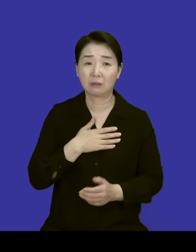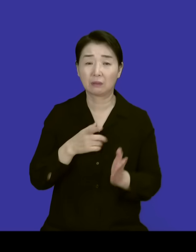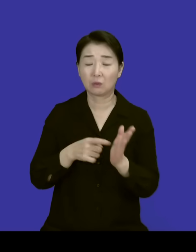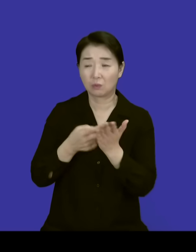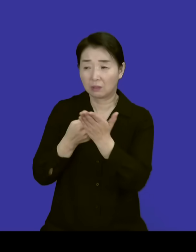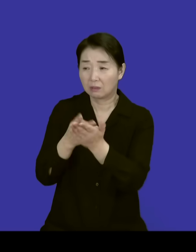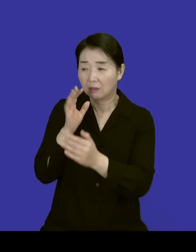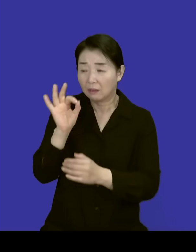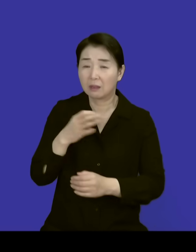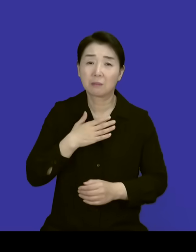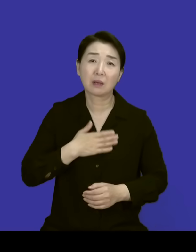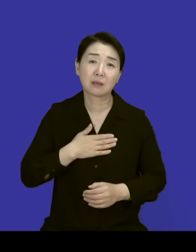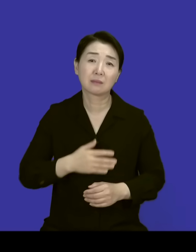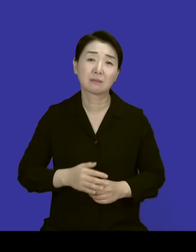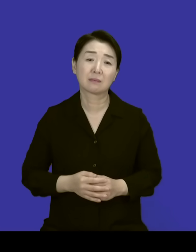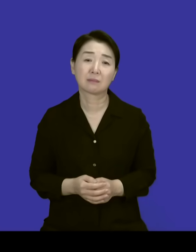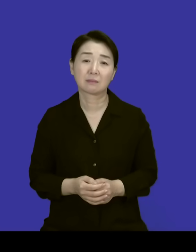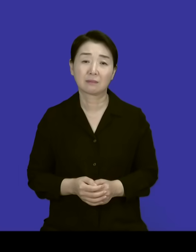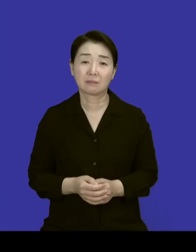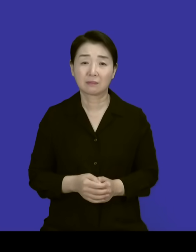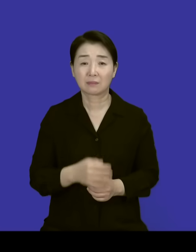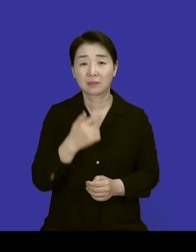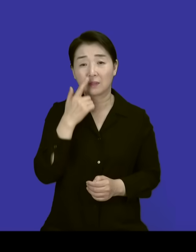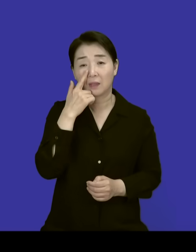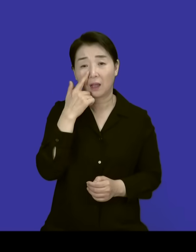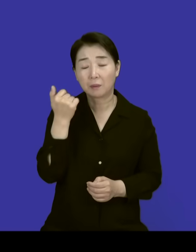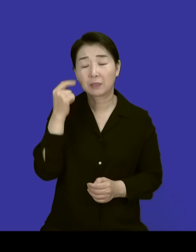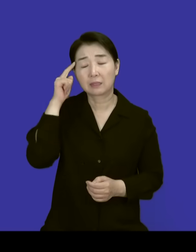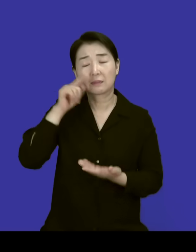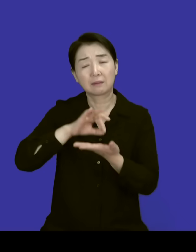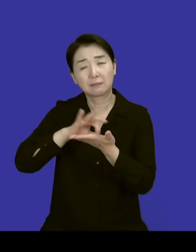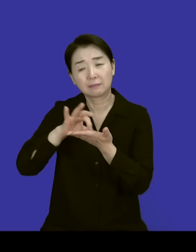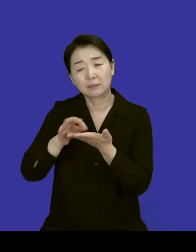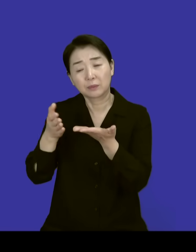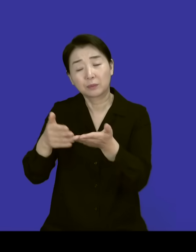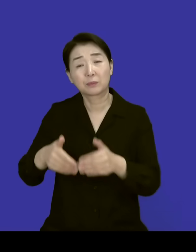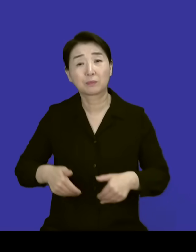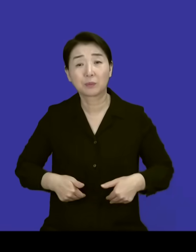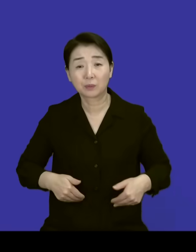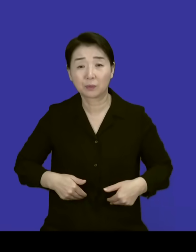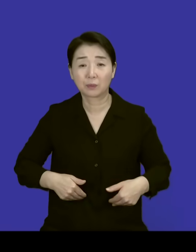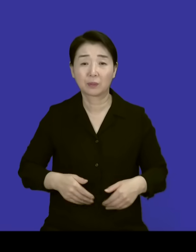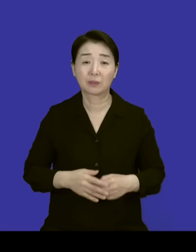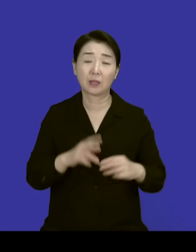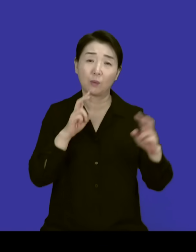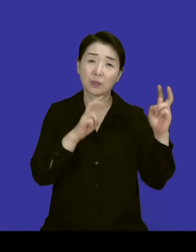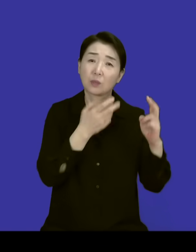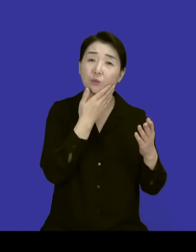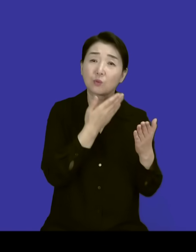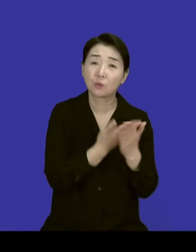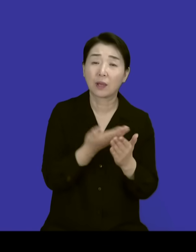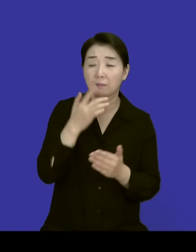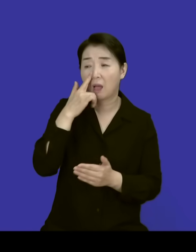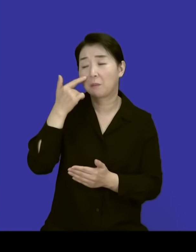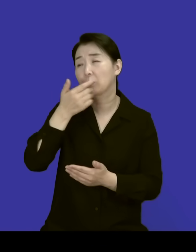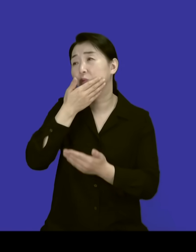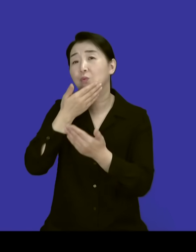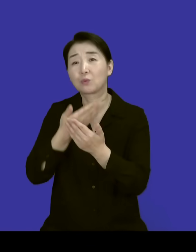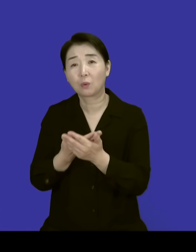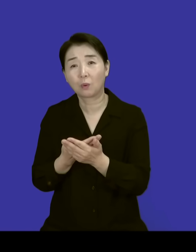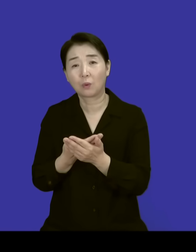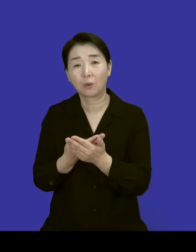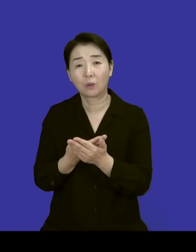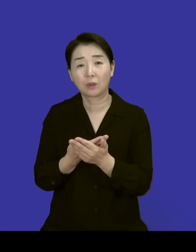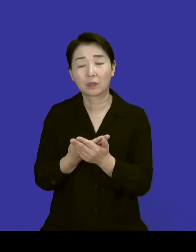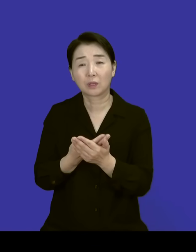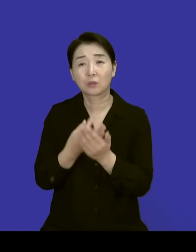가라가지고 알아가지고, 아, 아버지한테 좀 이제 더 신경을 좀 써봐야 되겠구나. 회사도 예, 회사지만. 그래서 주말마다